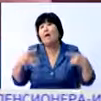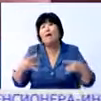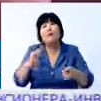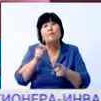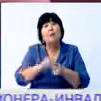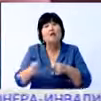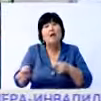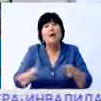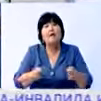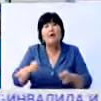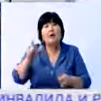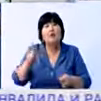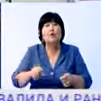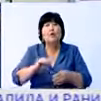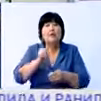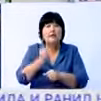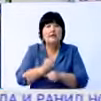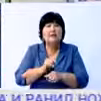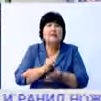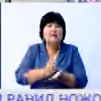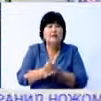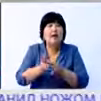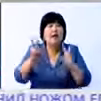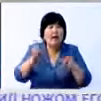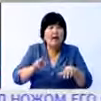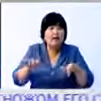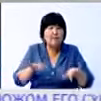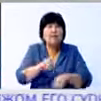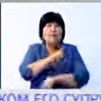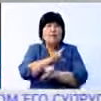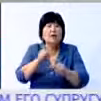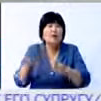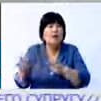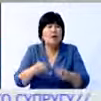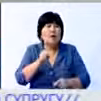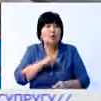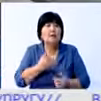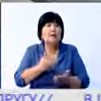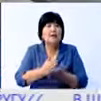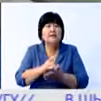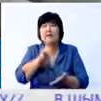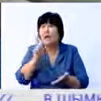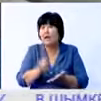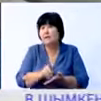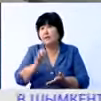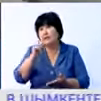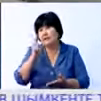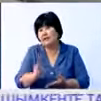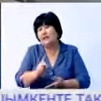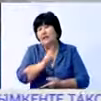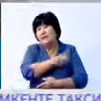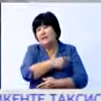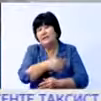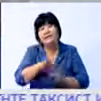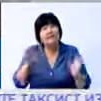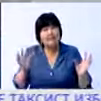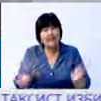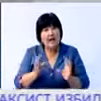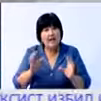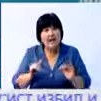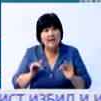словам руководства, созданы все условия для прохождения обследования. Поликлиника готова к работе в системе обязательного социального медицинского страхования.